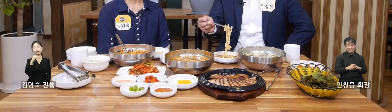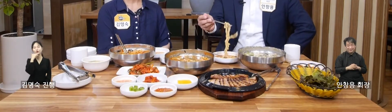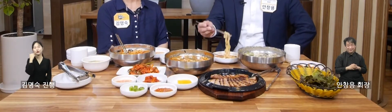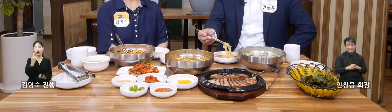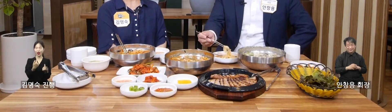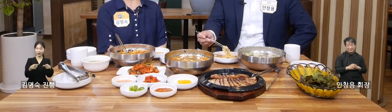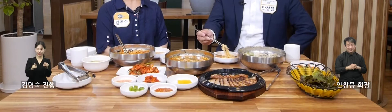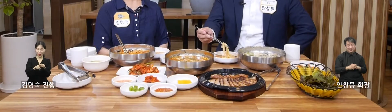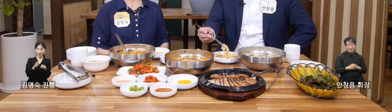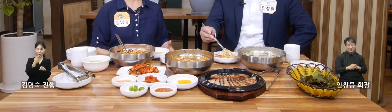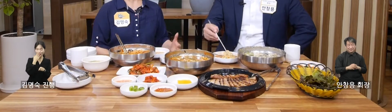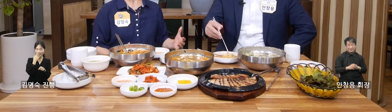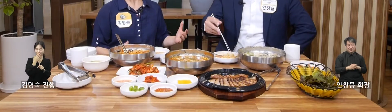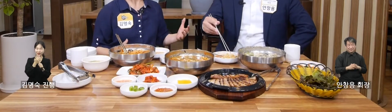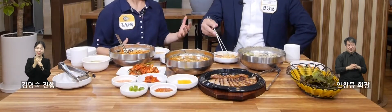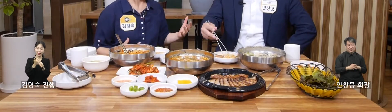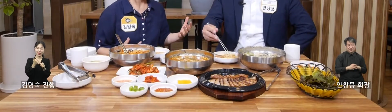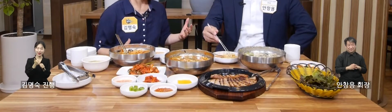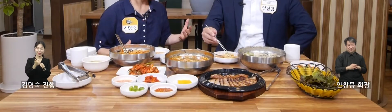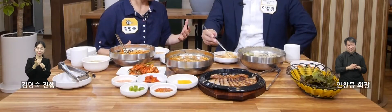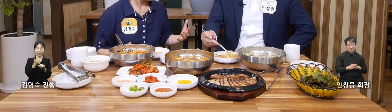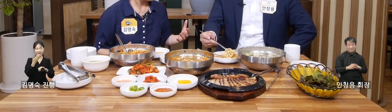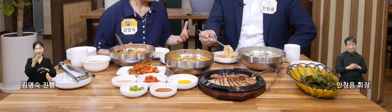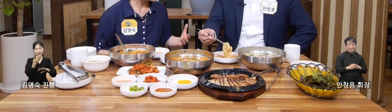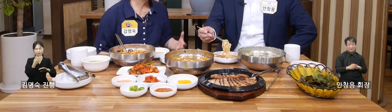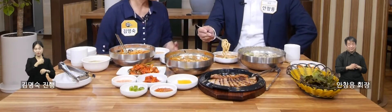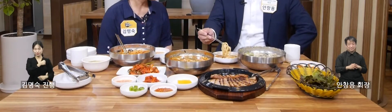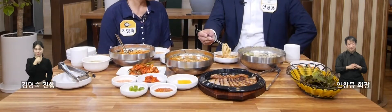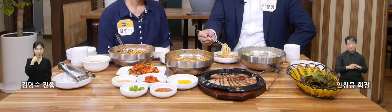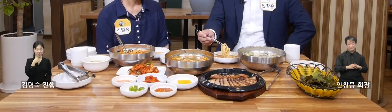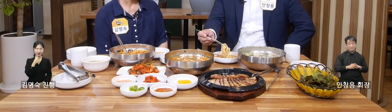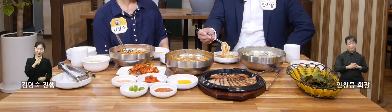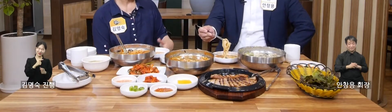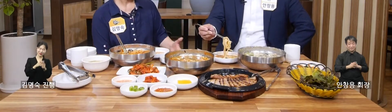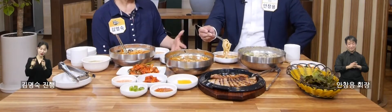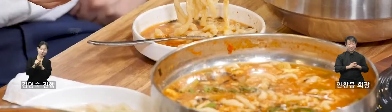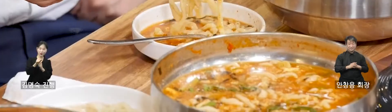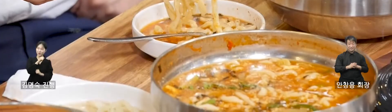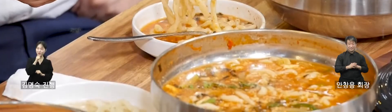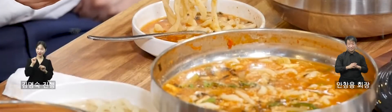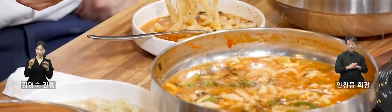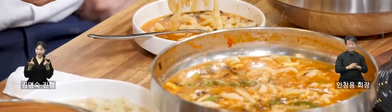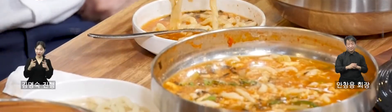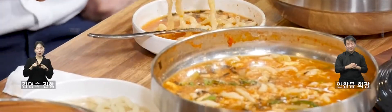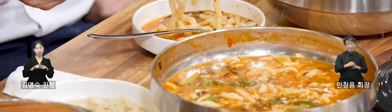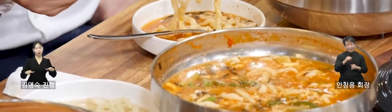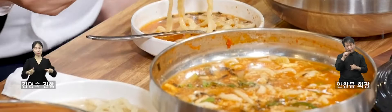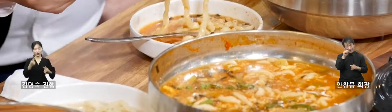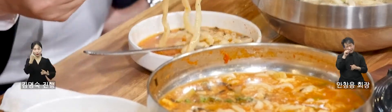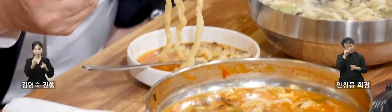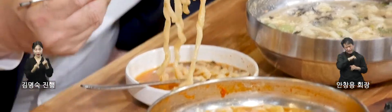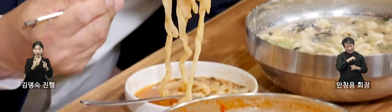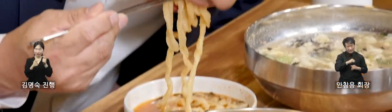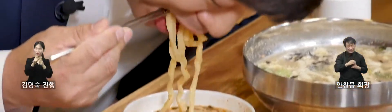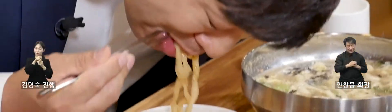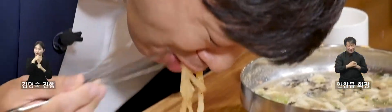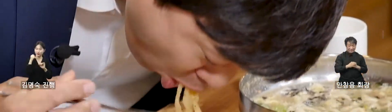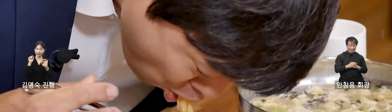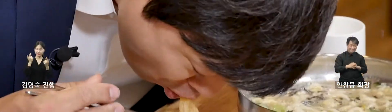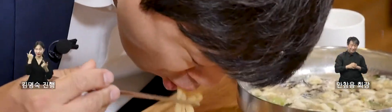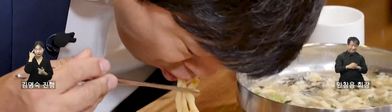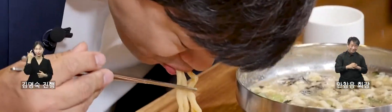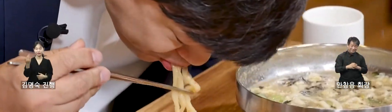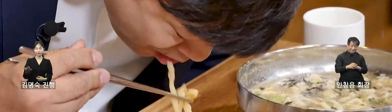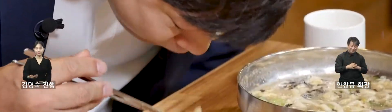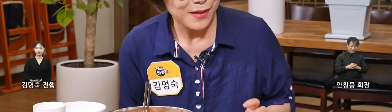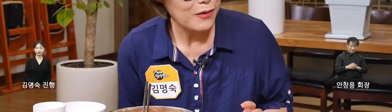따라서 맛이 딴 때보다 더 맛있지 않은데요? 딴 때 와서 그런가요? 드셨을 때보다. 예, 예. 그죠?